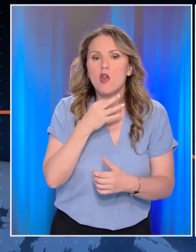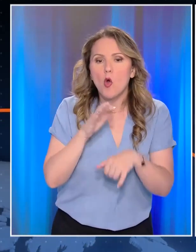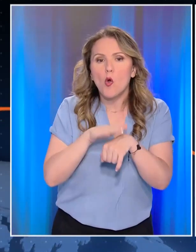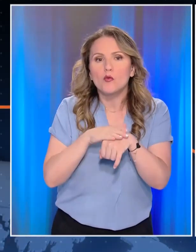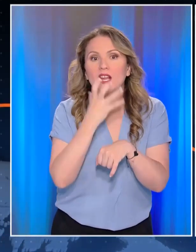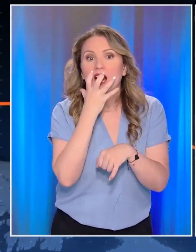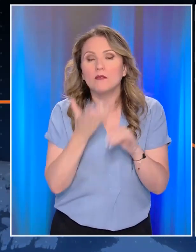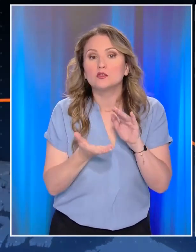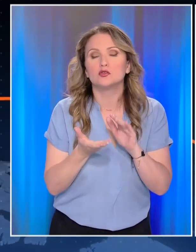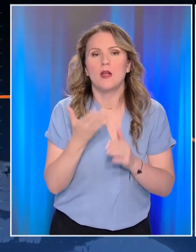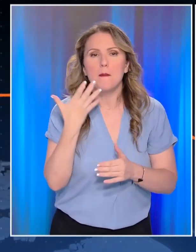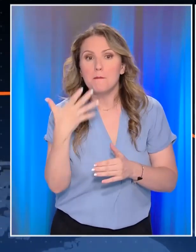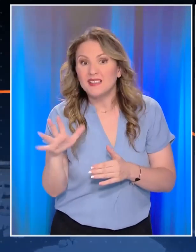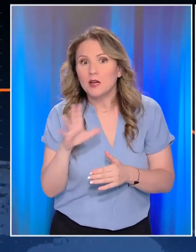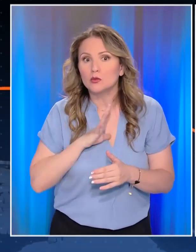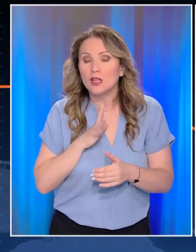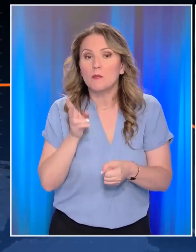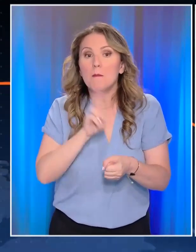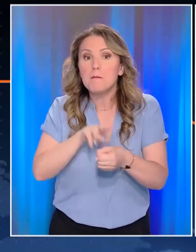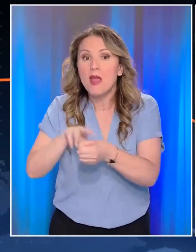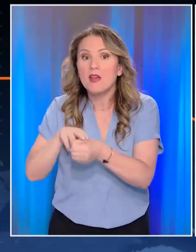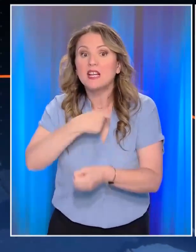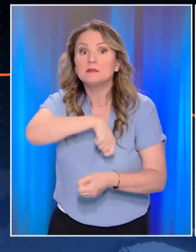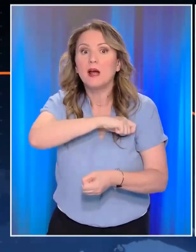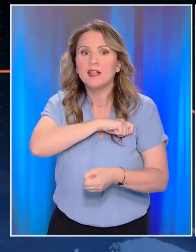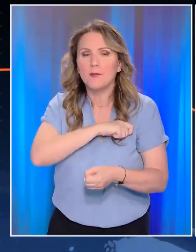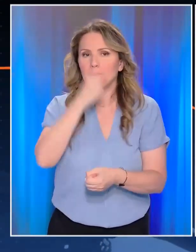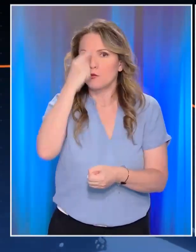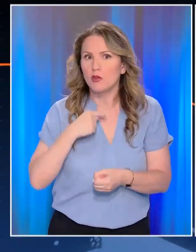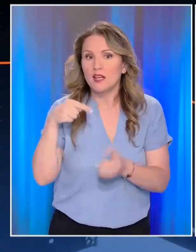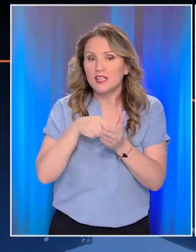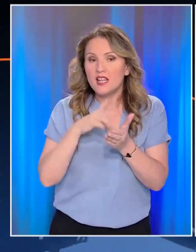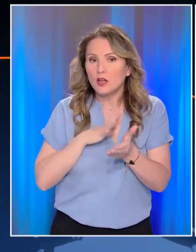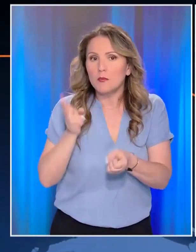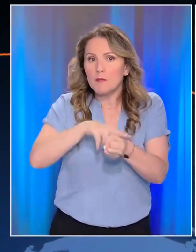πάνω από 500 άνθρωποι έχουν χάσει τη ζωή τους στην Ισπανία, ενώ η Πορτογαλία μετράει πάνω από 1.000 θύματα.